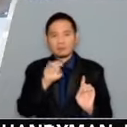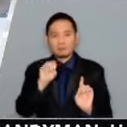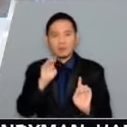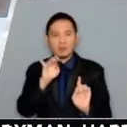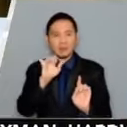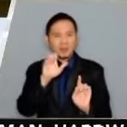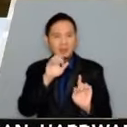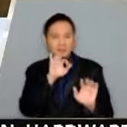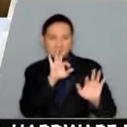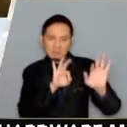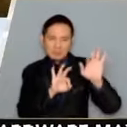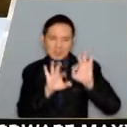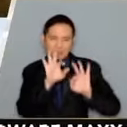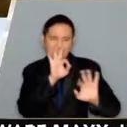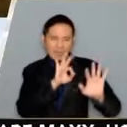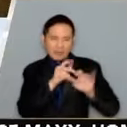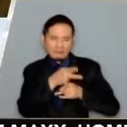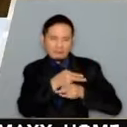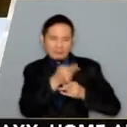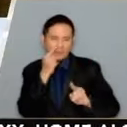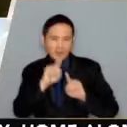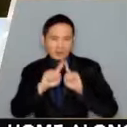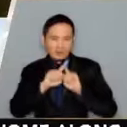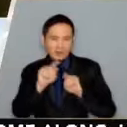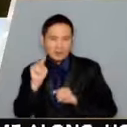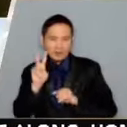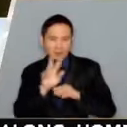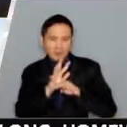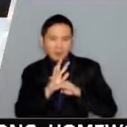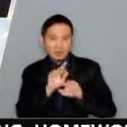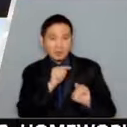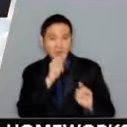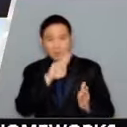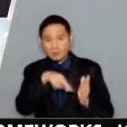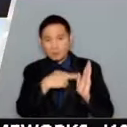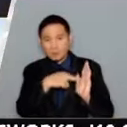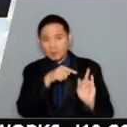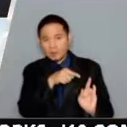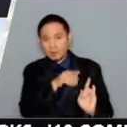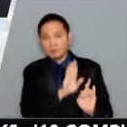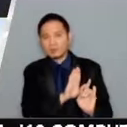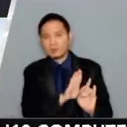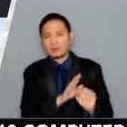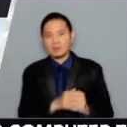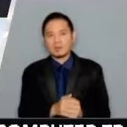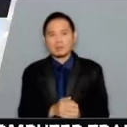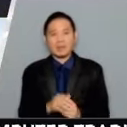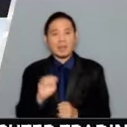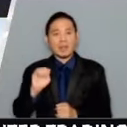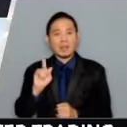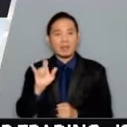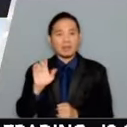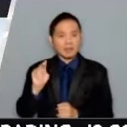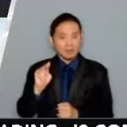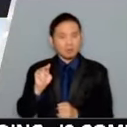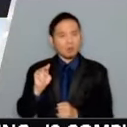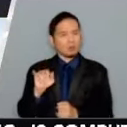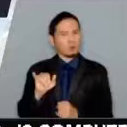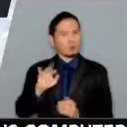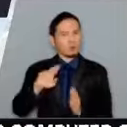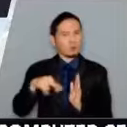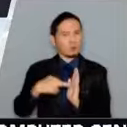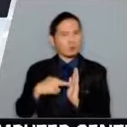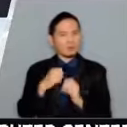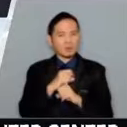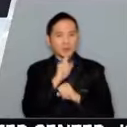projects. Kaya sa kanyang extraordinary role dito as alien, siniguro niyang makaka-relate ang kanyang mga